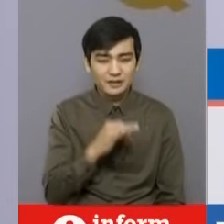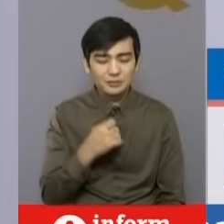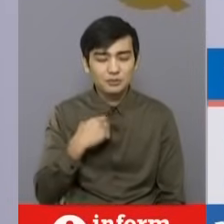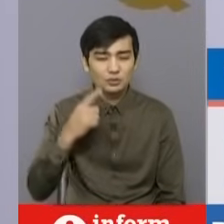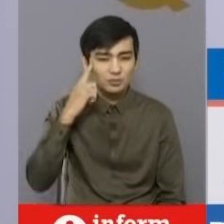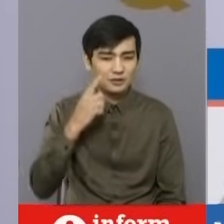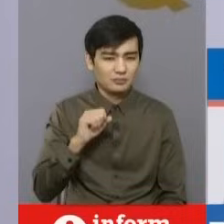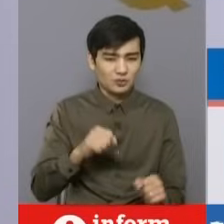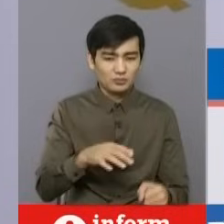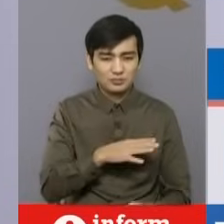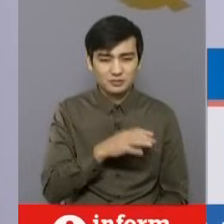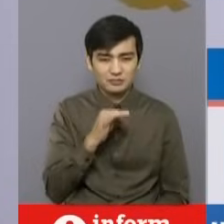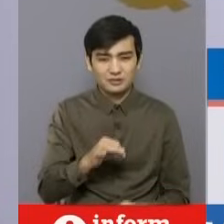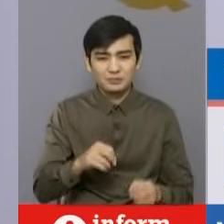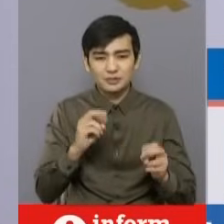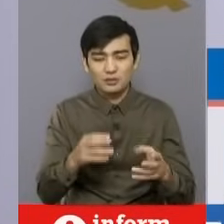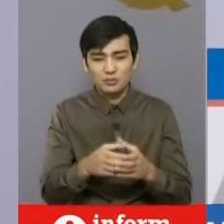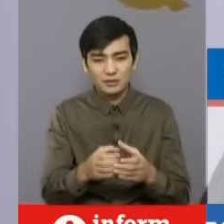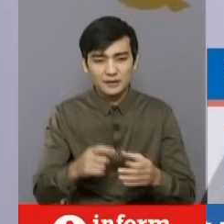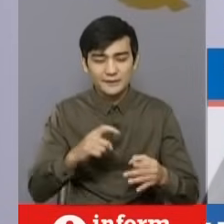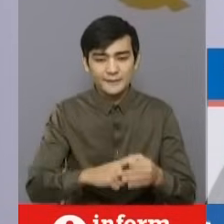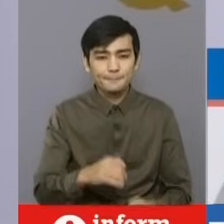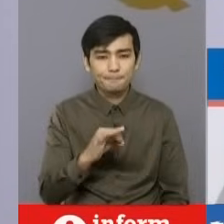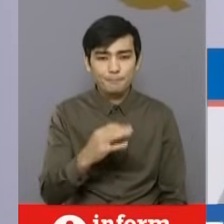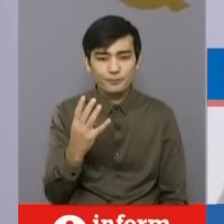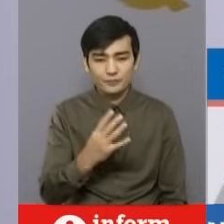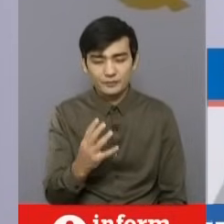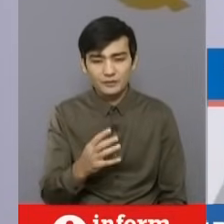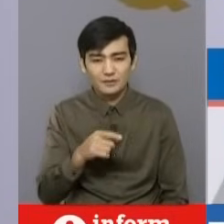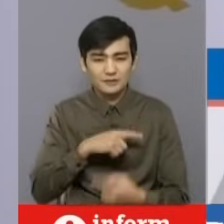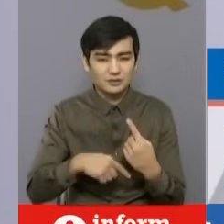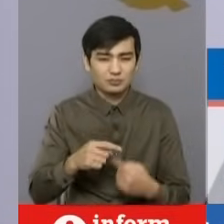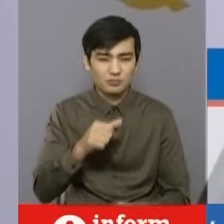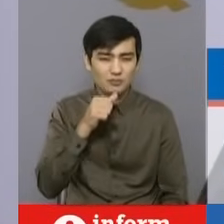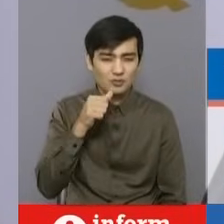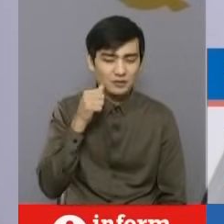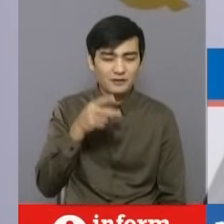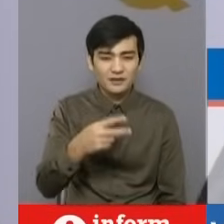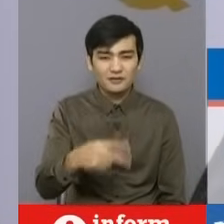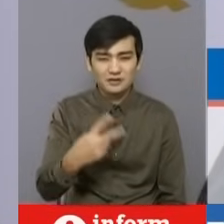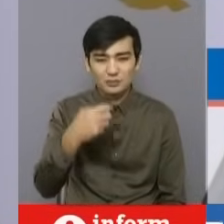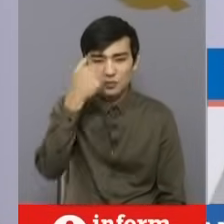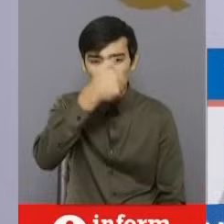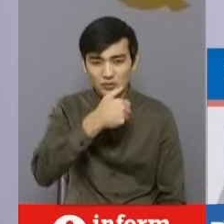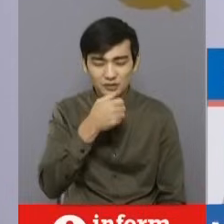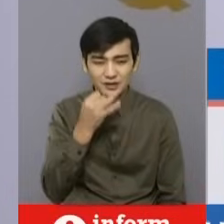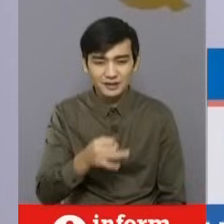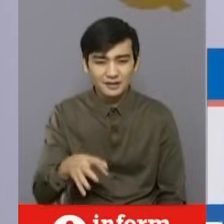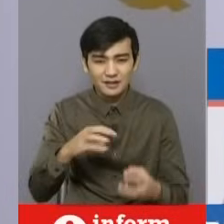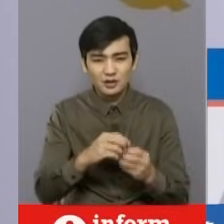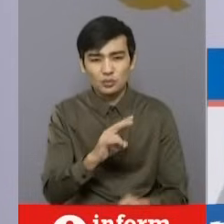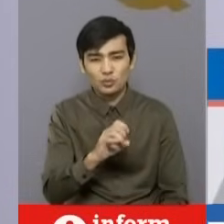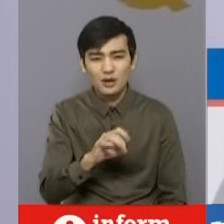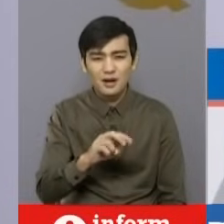возможно здесь была заточка под конкретную компанию Ну и четвёртое то что было и в СМИ в прошлом ть втором году это аффилированность с Нурали